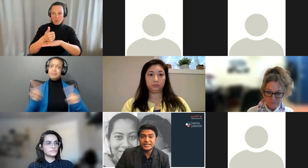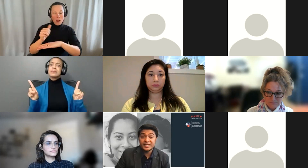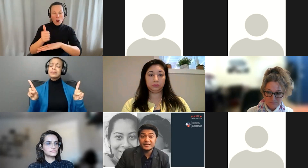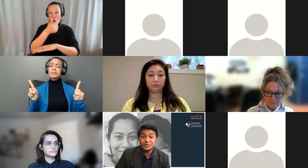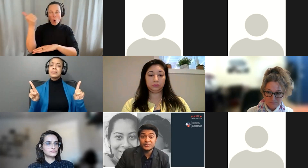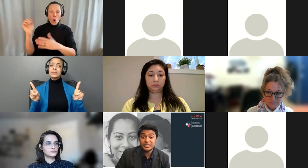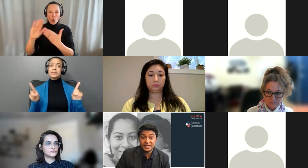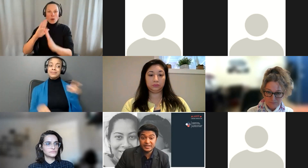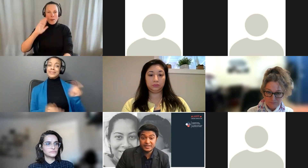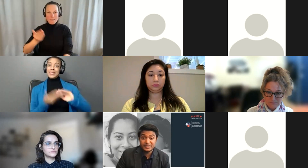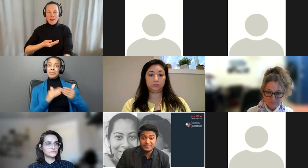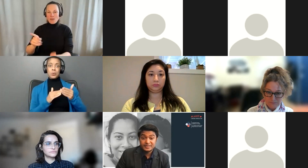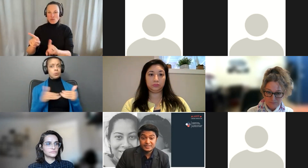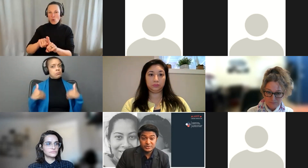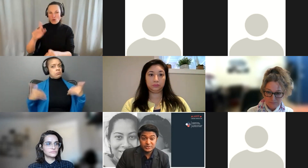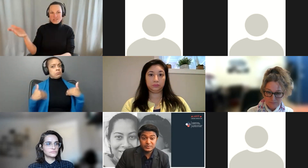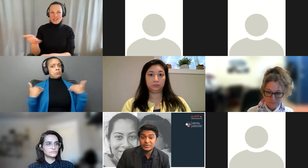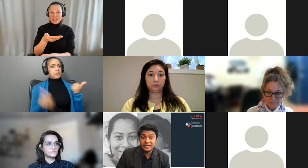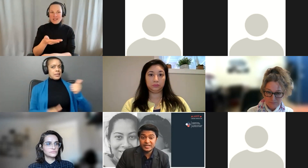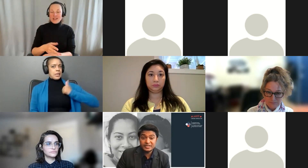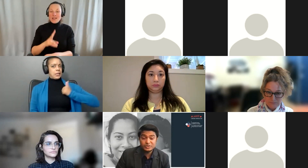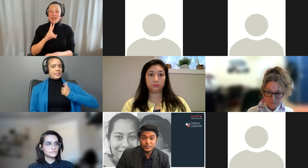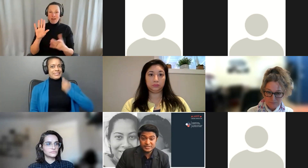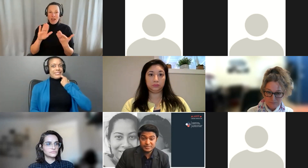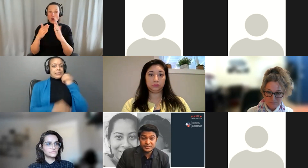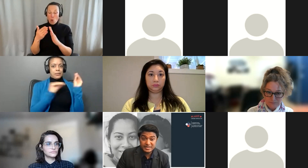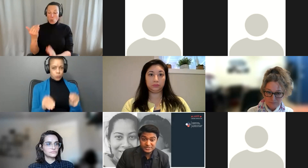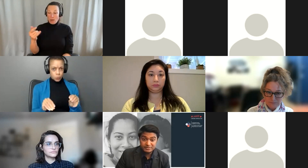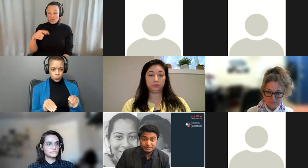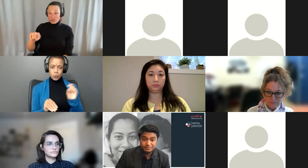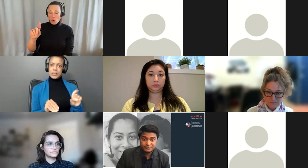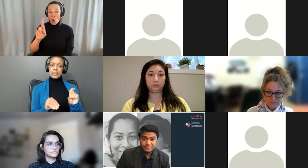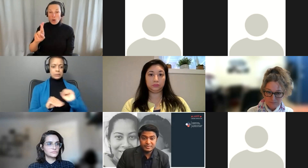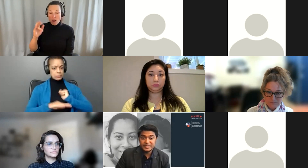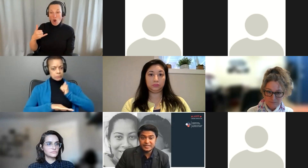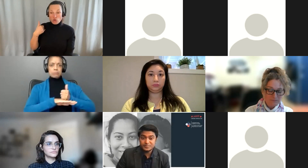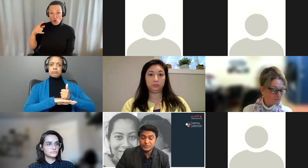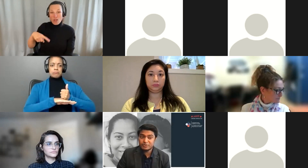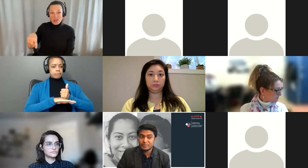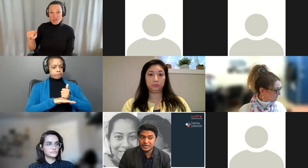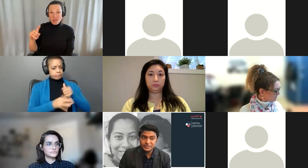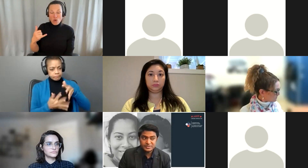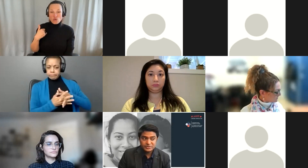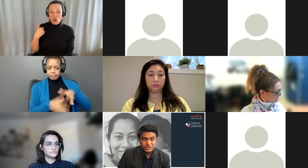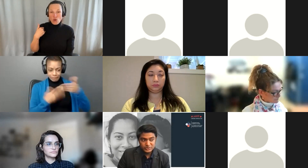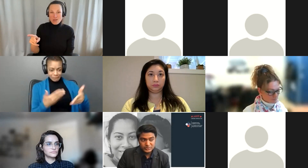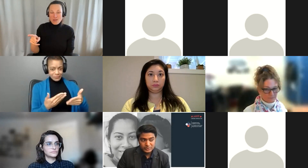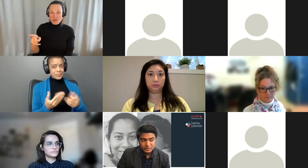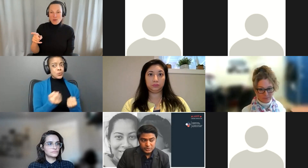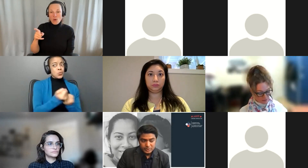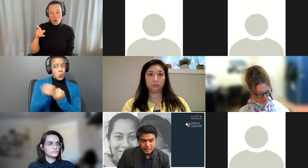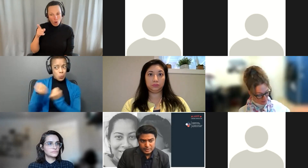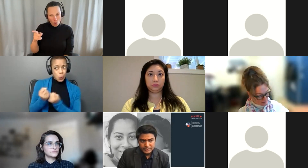peux vous dire que c'est une communauté très jeune et qu'ils sont établis et ont besoin de